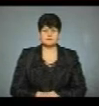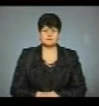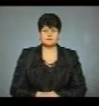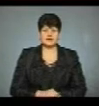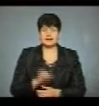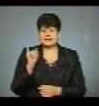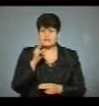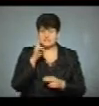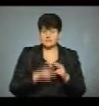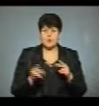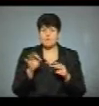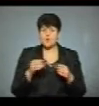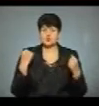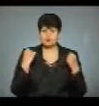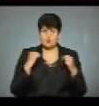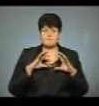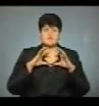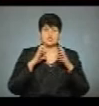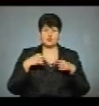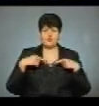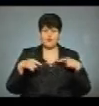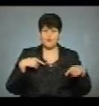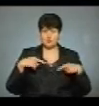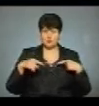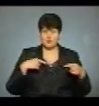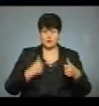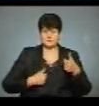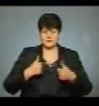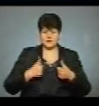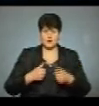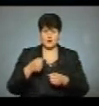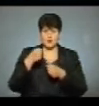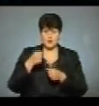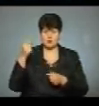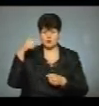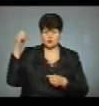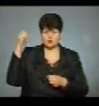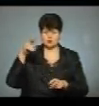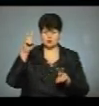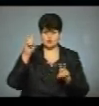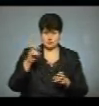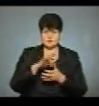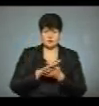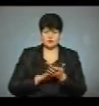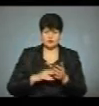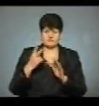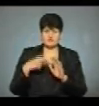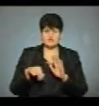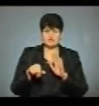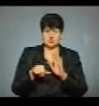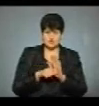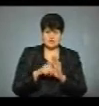І на завершення про спорт. Міжнародний футбольний турнір «Кубок Сонця 5» триває на спортмайданчиках 26-ї